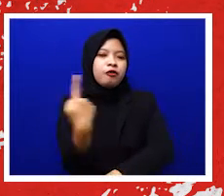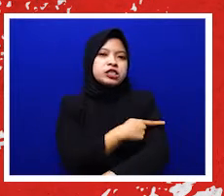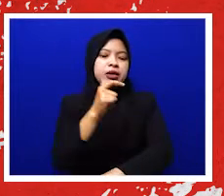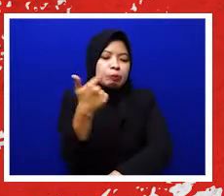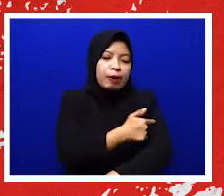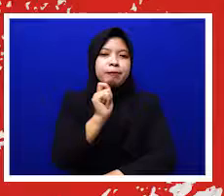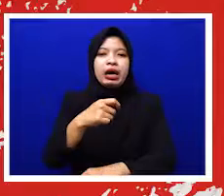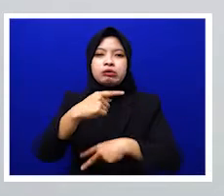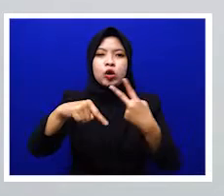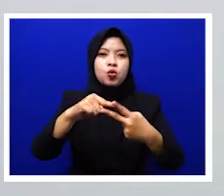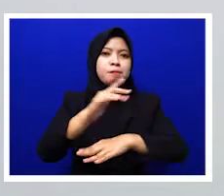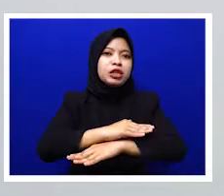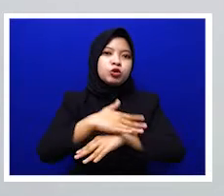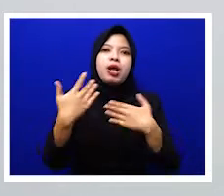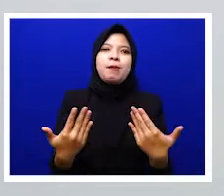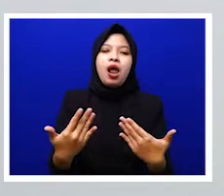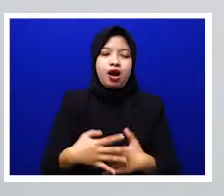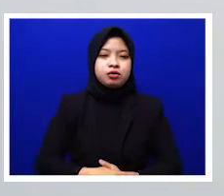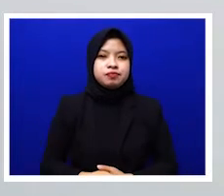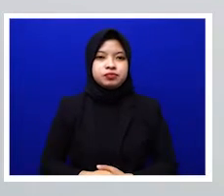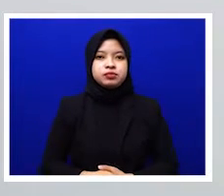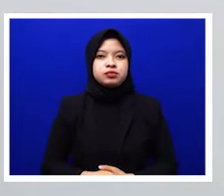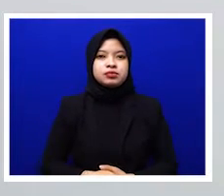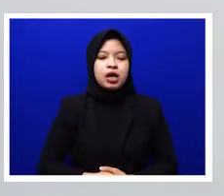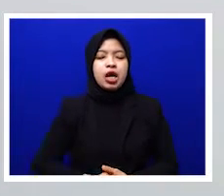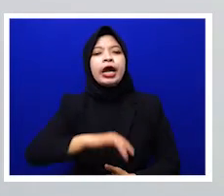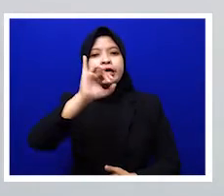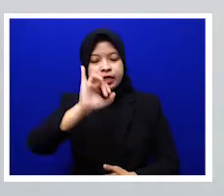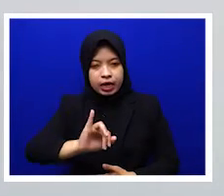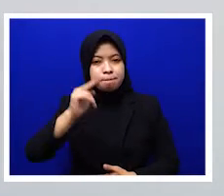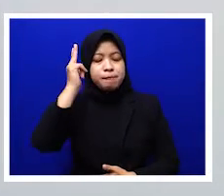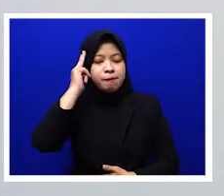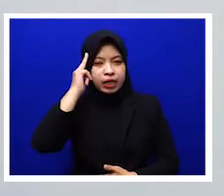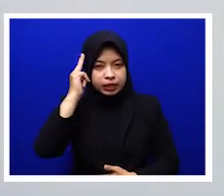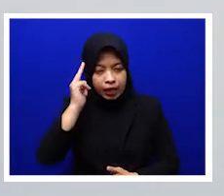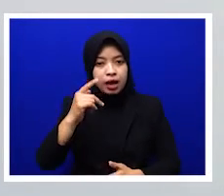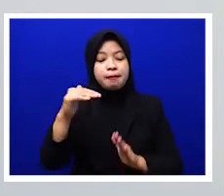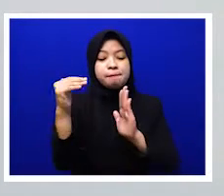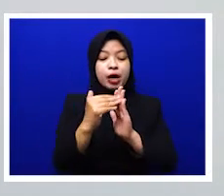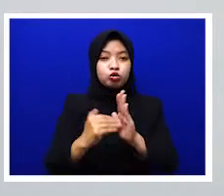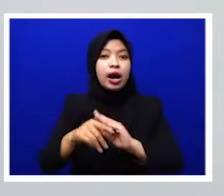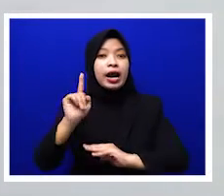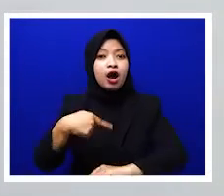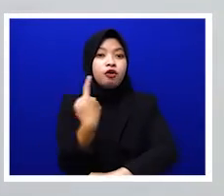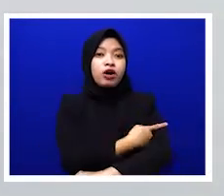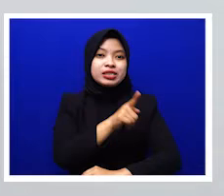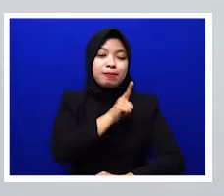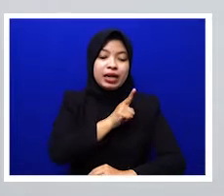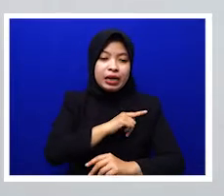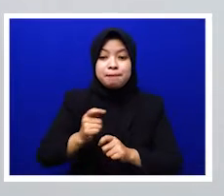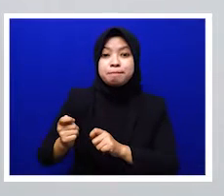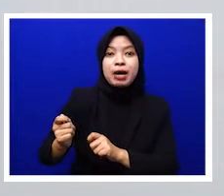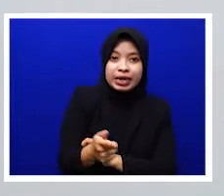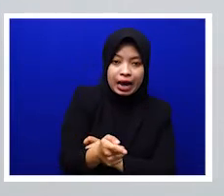Bung Zek tentang dua berita itu? Ya, kan memang pemerintah sempat akan membuat peraturan tentang vaksin mandiri